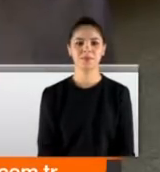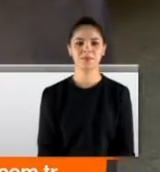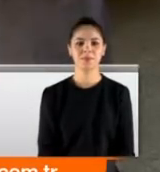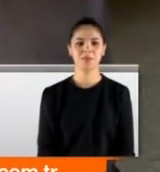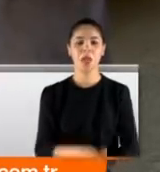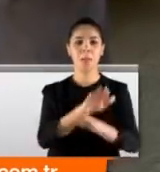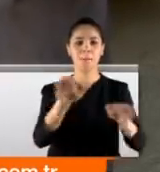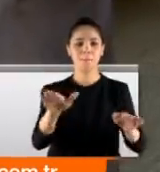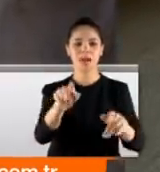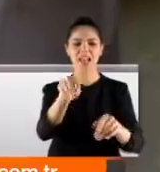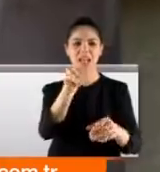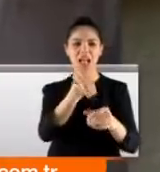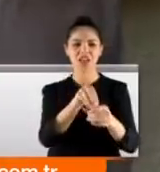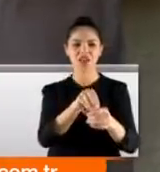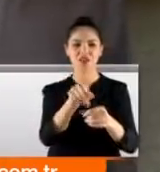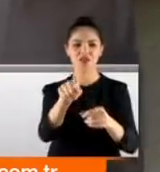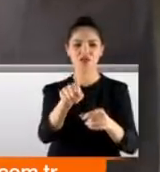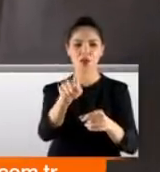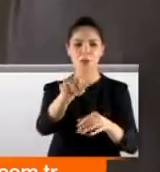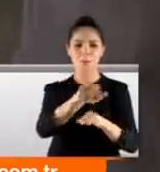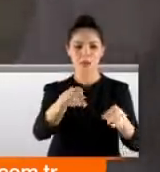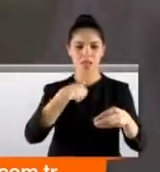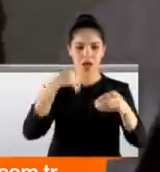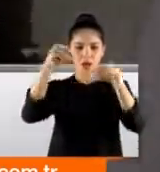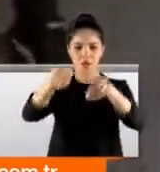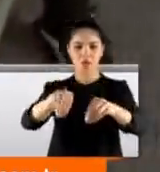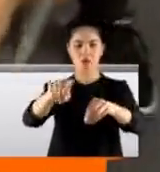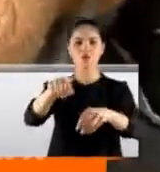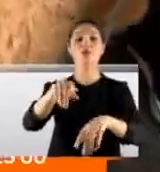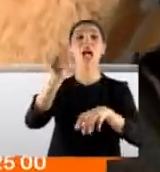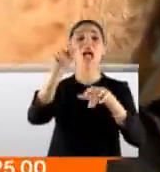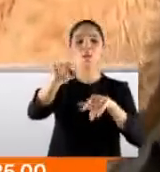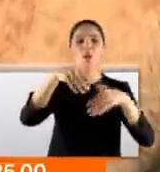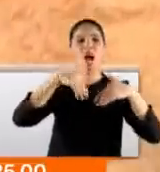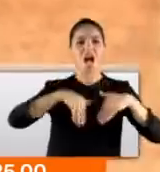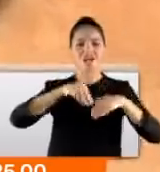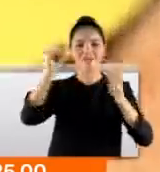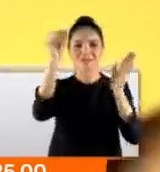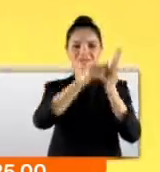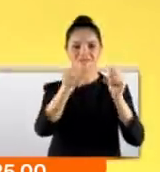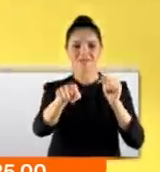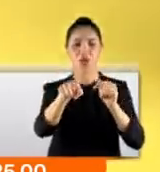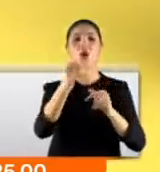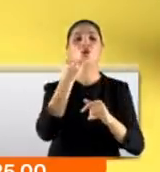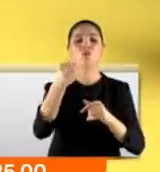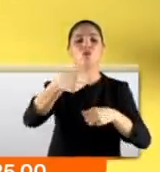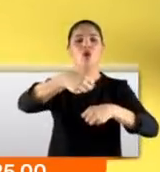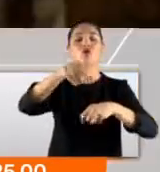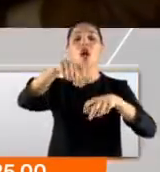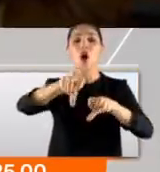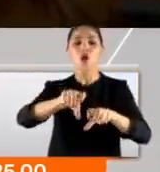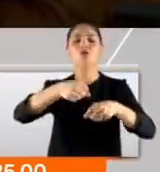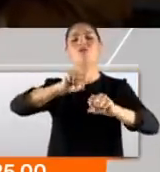Masa aralarına bu masayı atıyoruz, ayılarımızı oturtuyoruz. Buraya müşteriyi